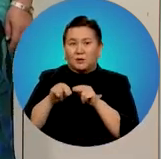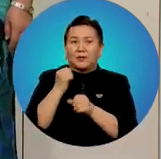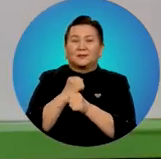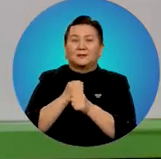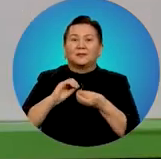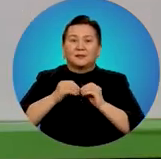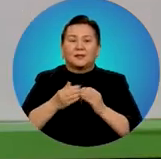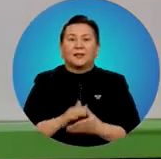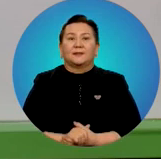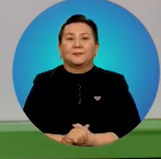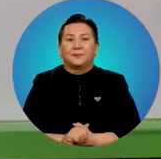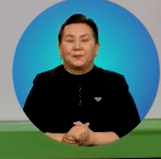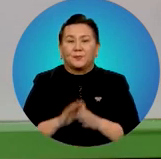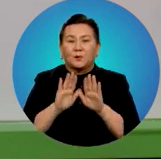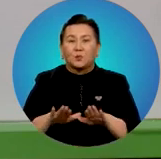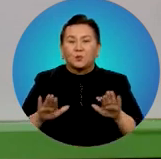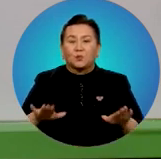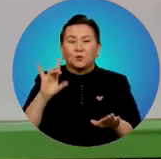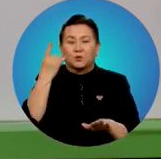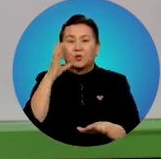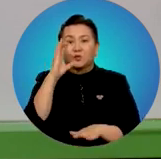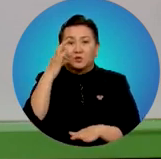хүмүүдээ. Дүүнэрийнхээ тоглоомыг